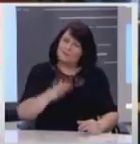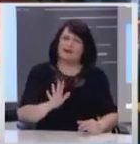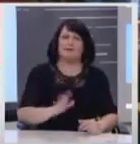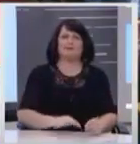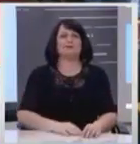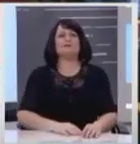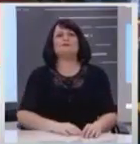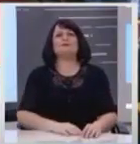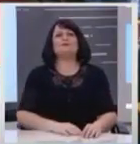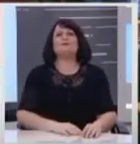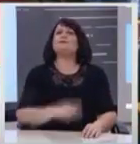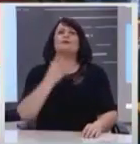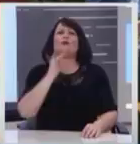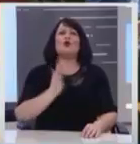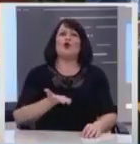Όχι μόνο διότι αφορά